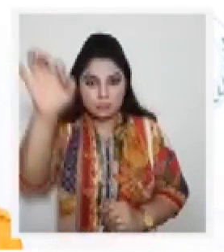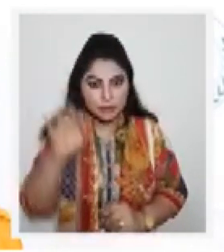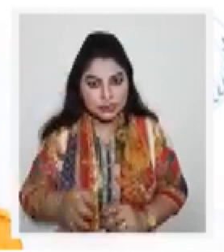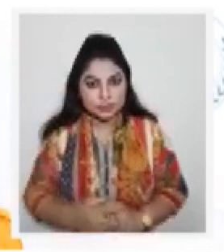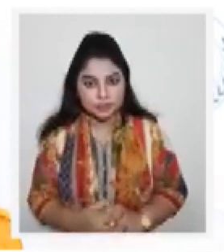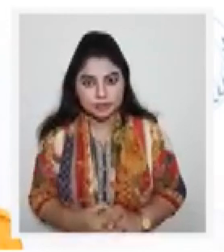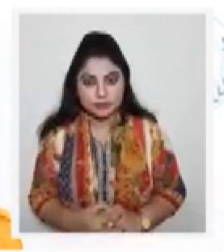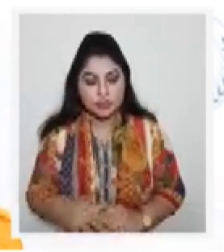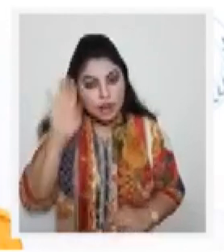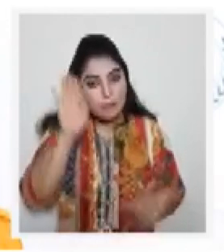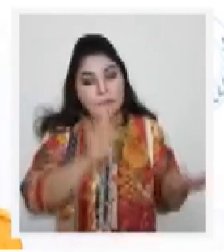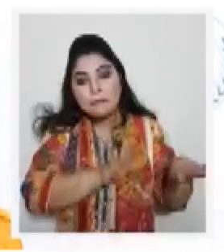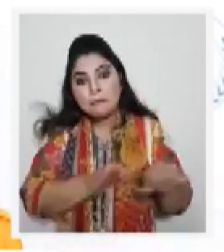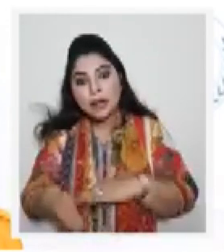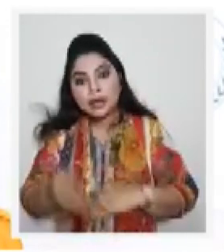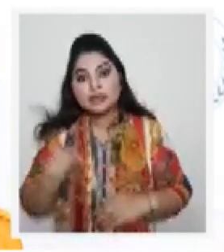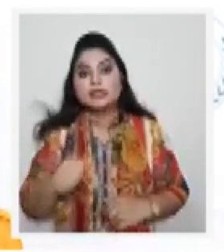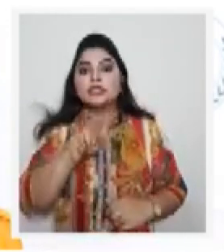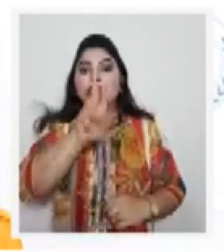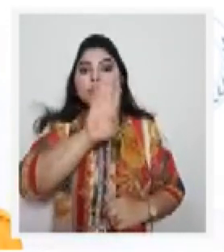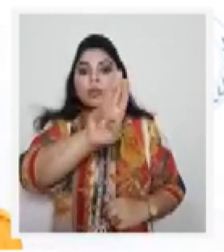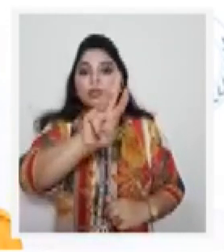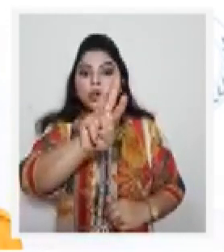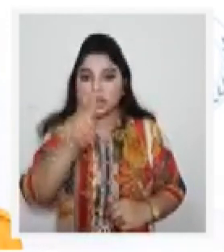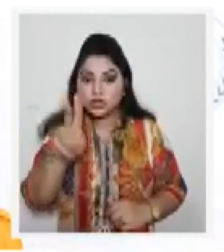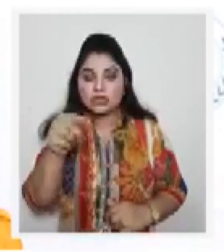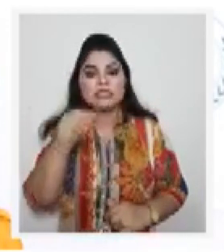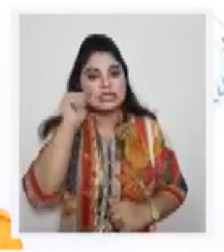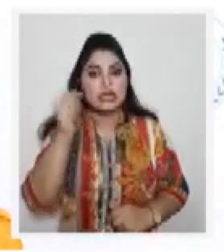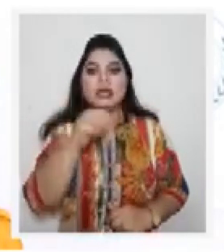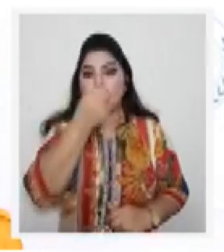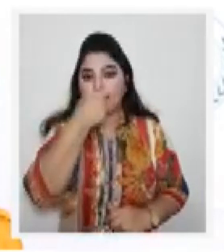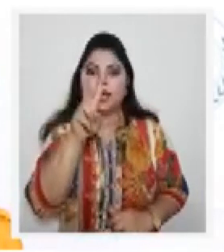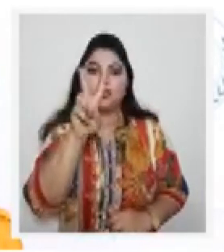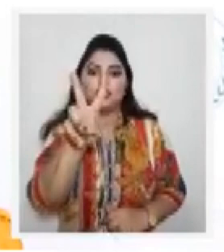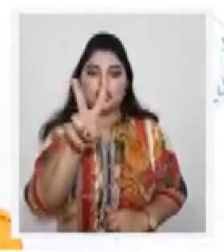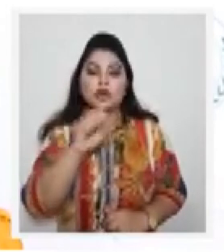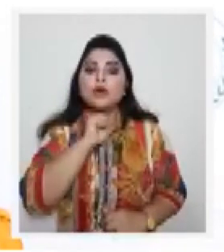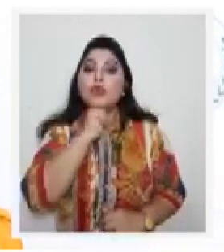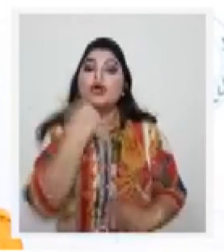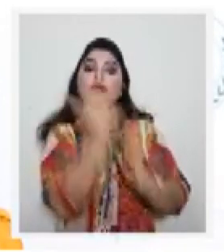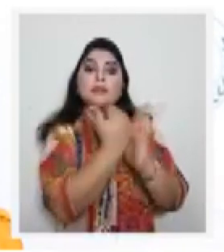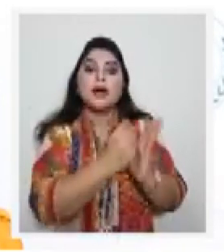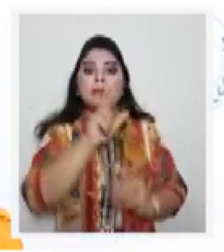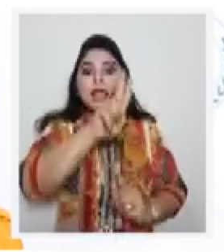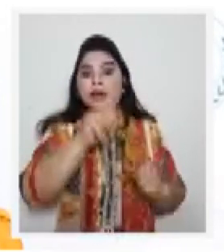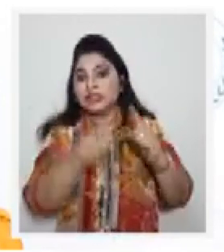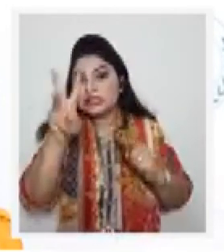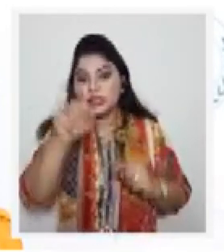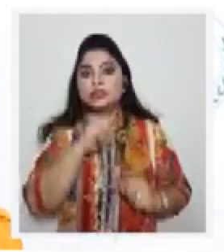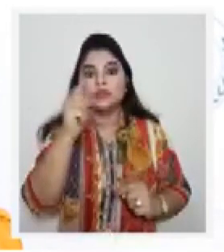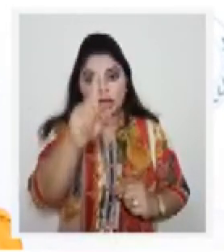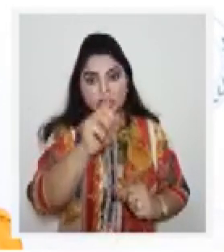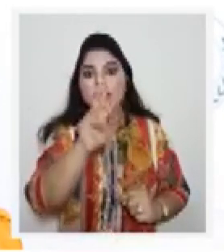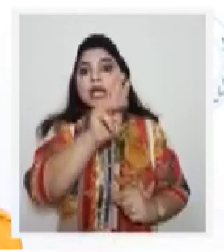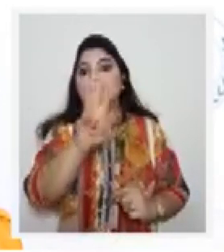1,695 জন। শনাক্ত বিবেচনায় মৃত্যুর হার 1.27%। যারা মৃত্যুবরণ করেছেন তাদের মধ্যে 32 জন পুরুষ,